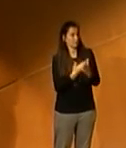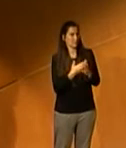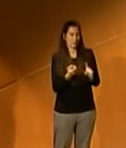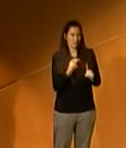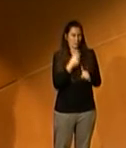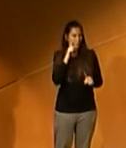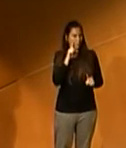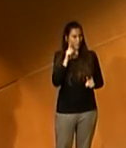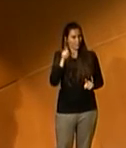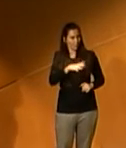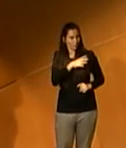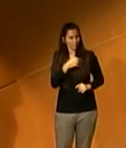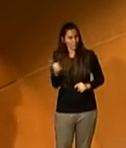repérer.